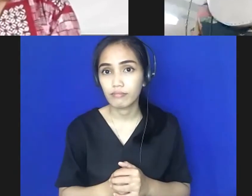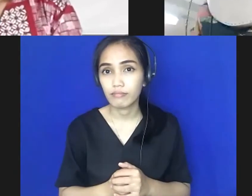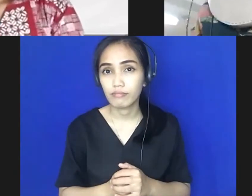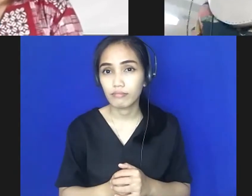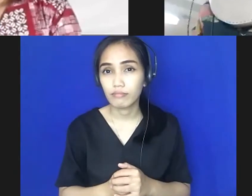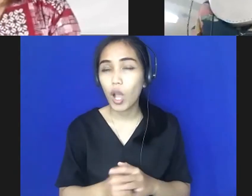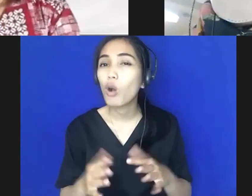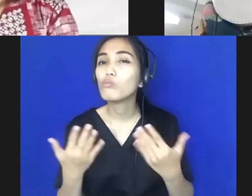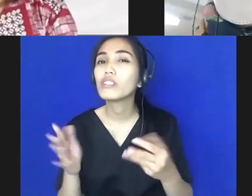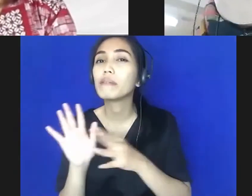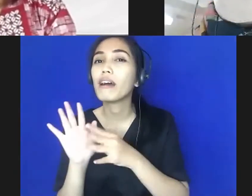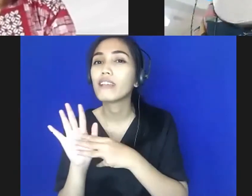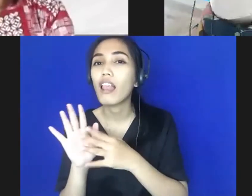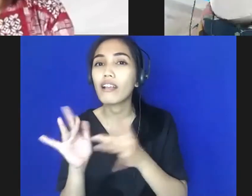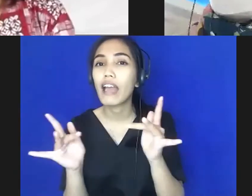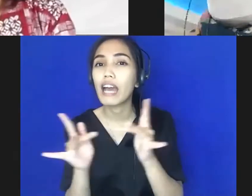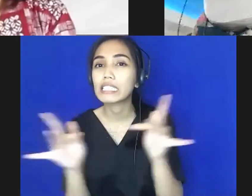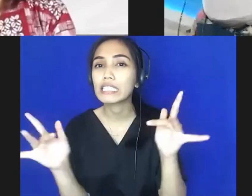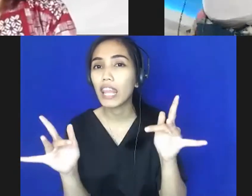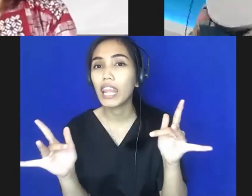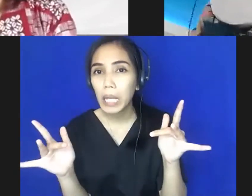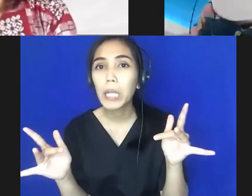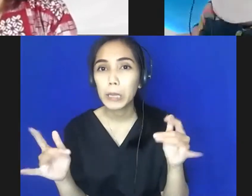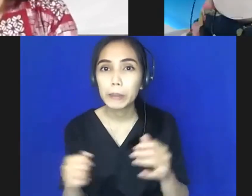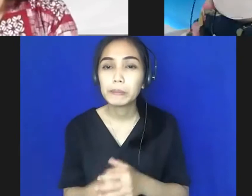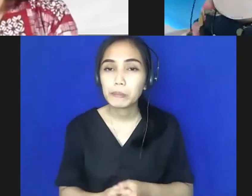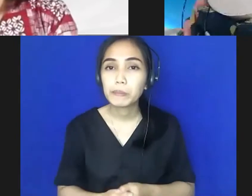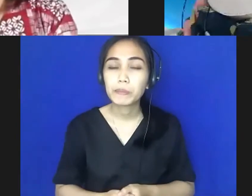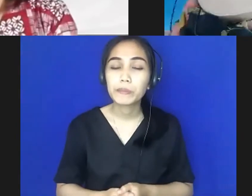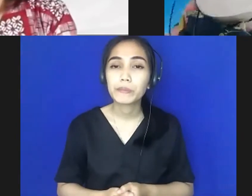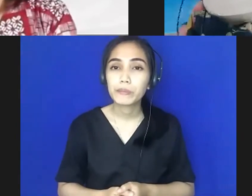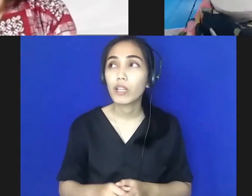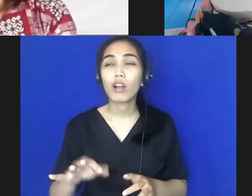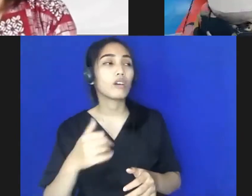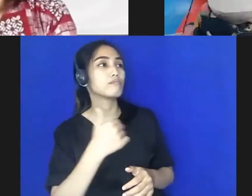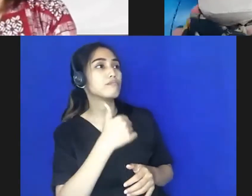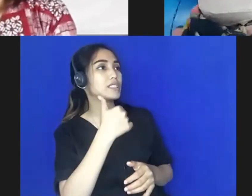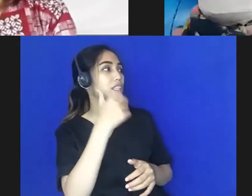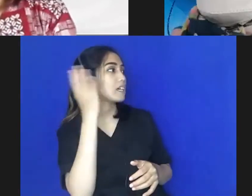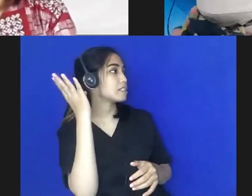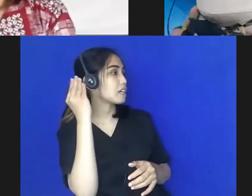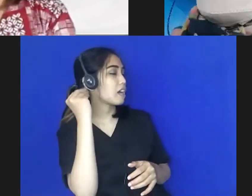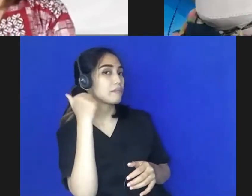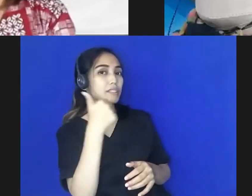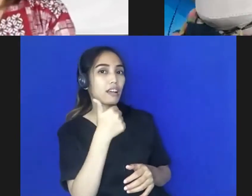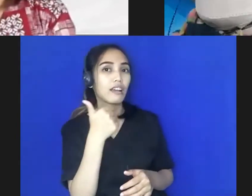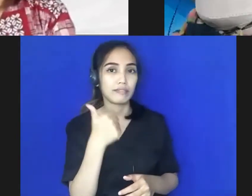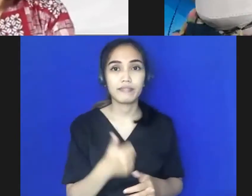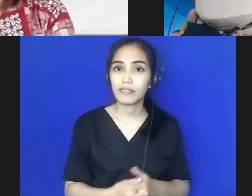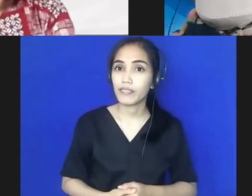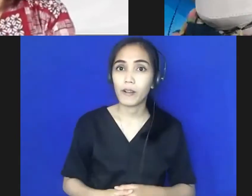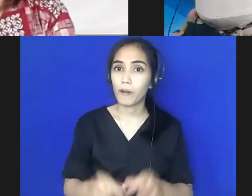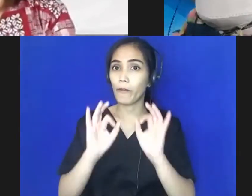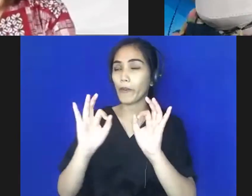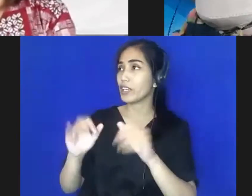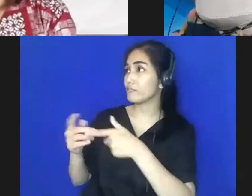Nampaknya ada masalah dengan koneksi ya. Kami bisa mendengar, Bu. Baik. Jadi Ibu Dani yang nanti